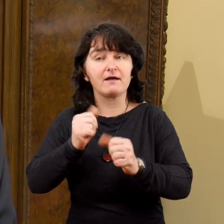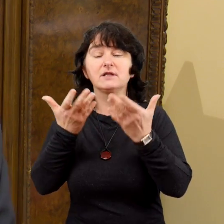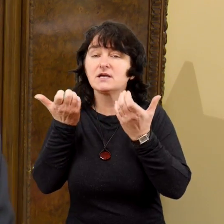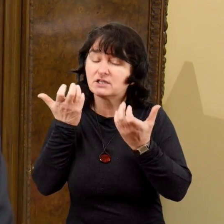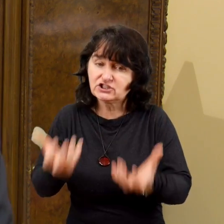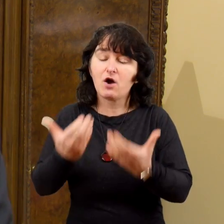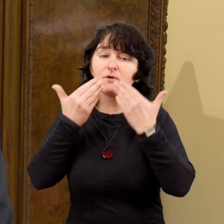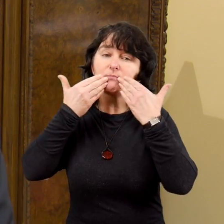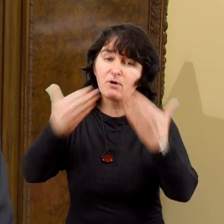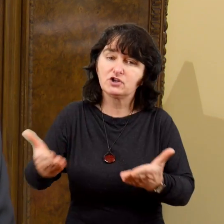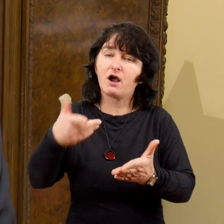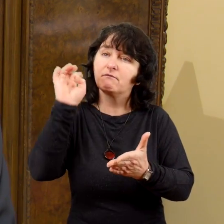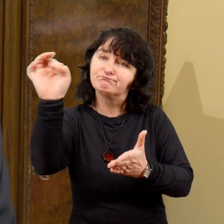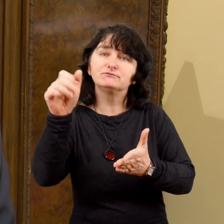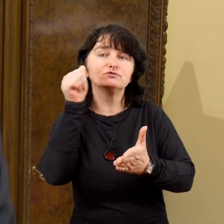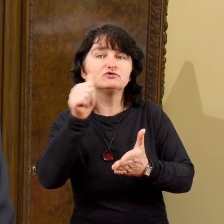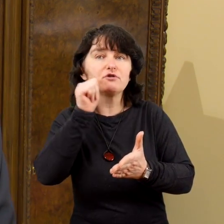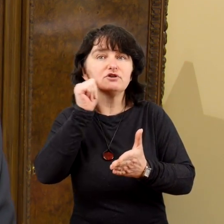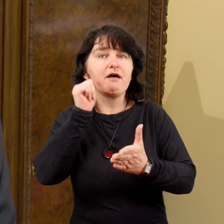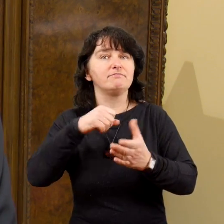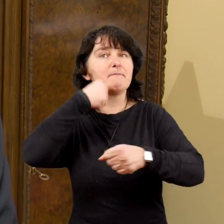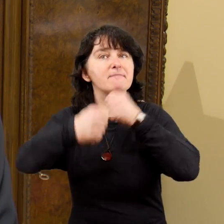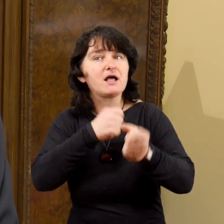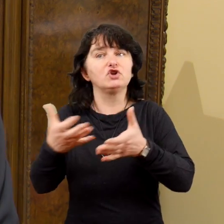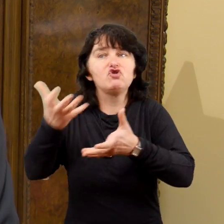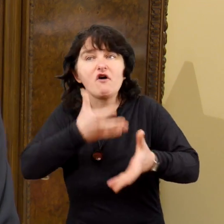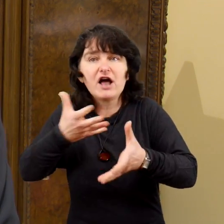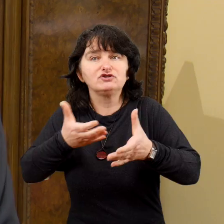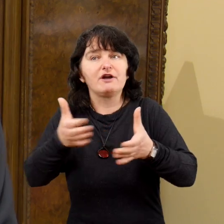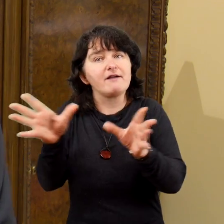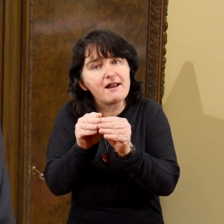osób niepełnosprawnych chciałbym podziękować za codzienny